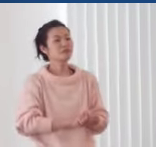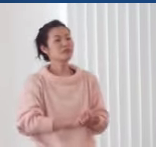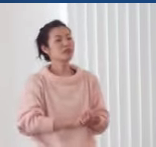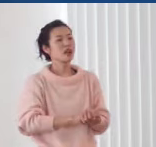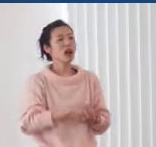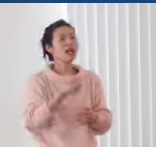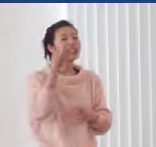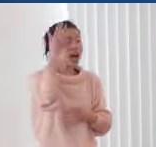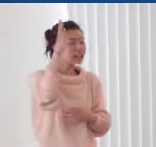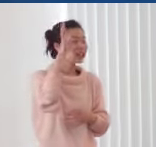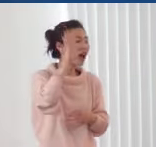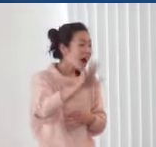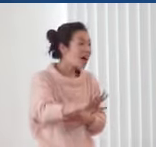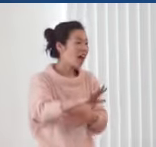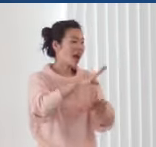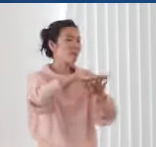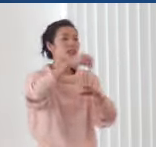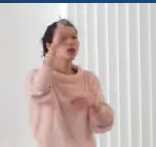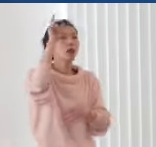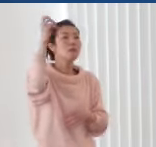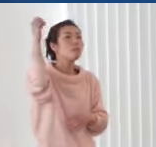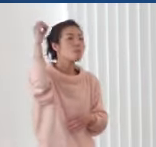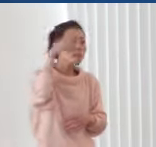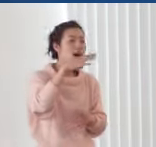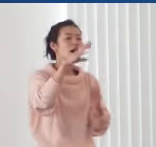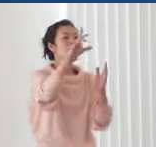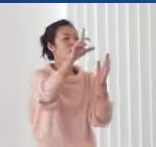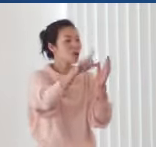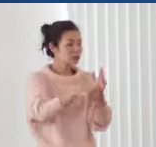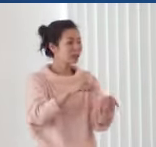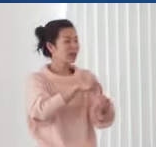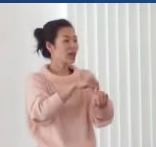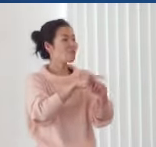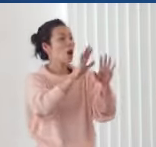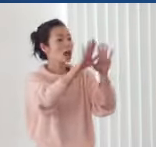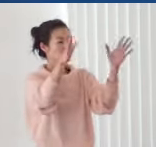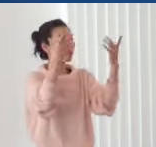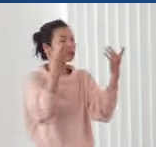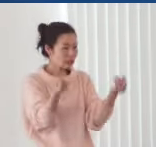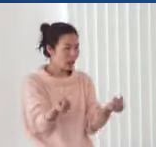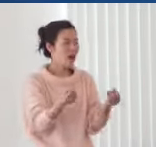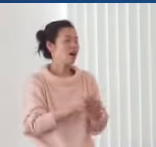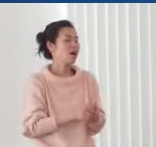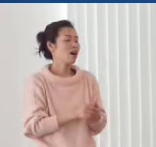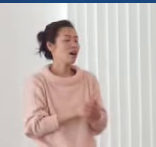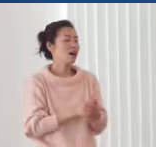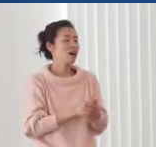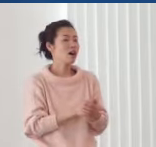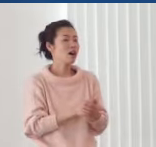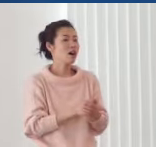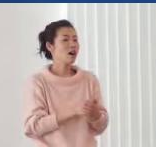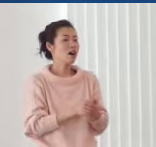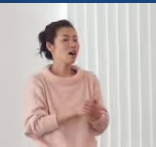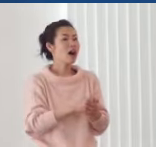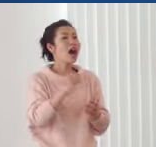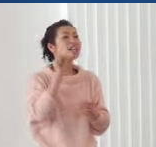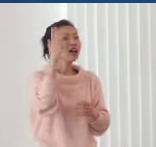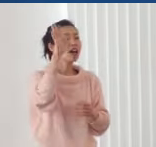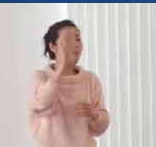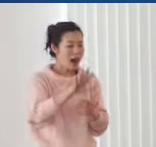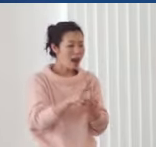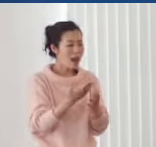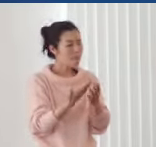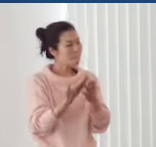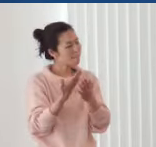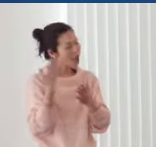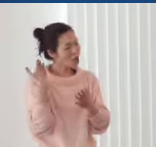あれと神がおっしゃった時に時間も始まりました。だから光をあれと言われる前は